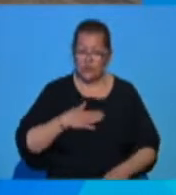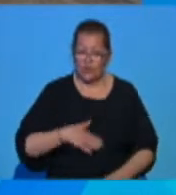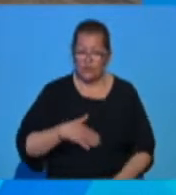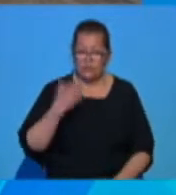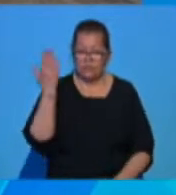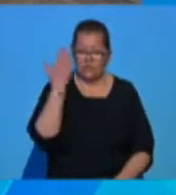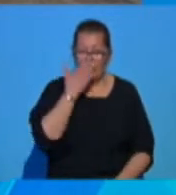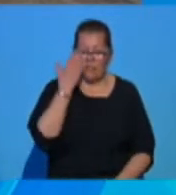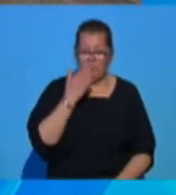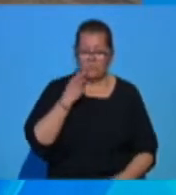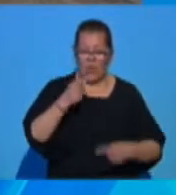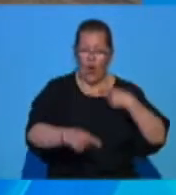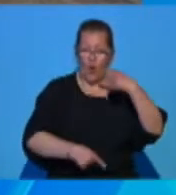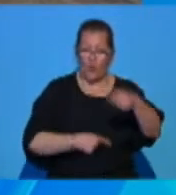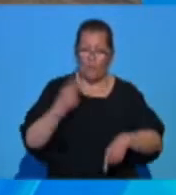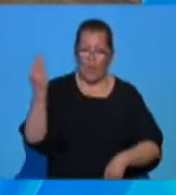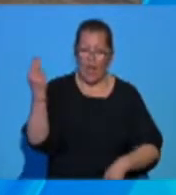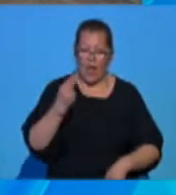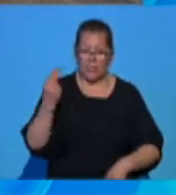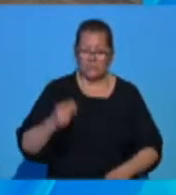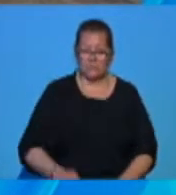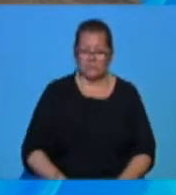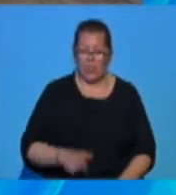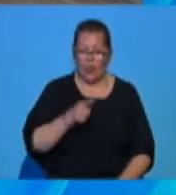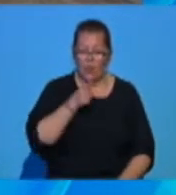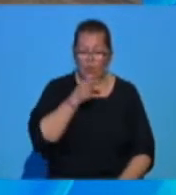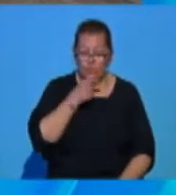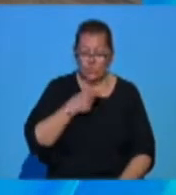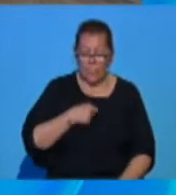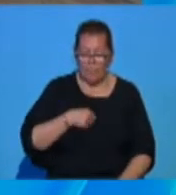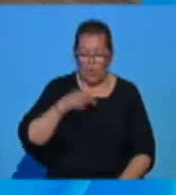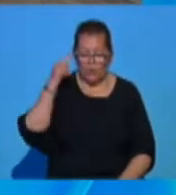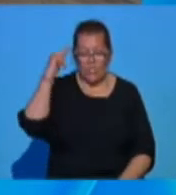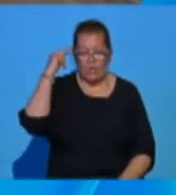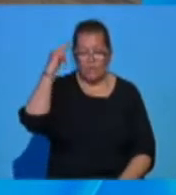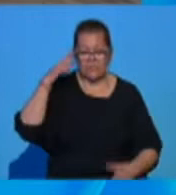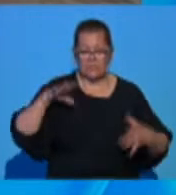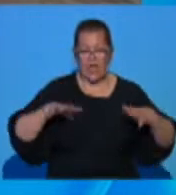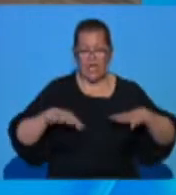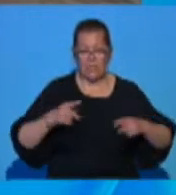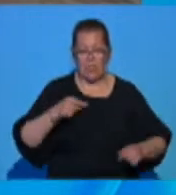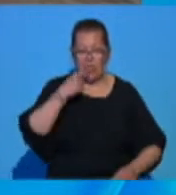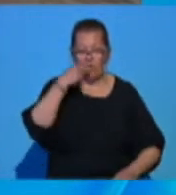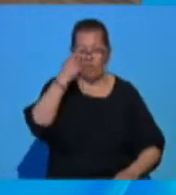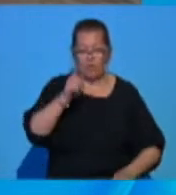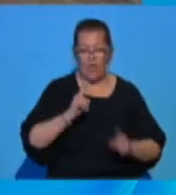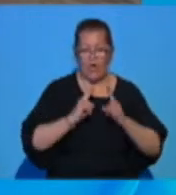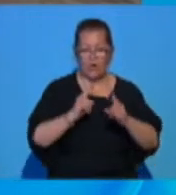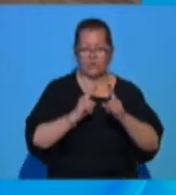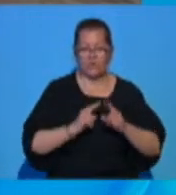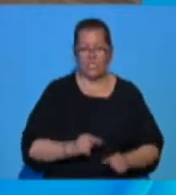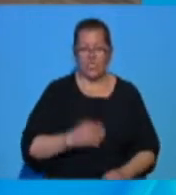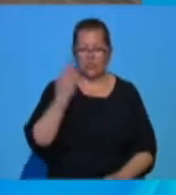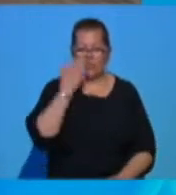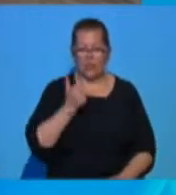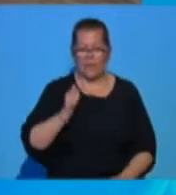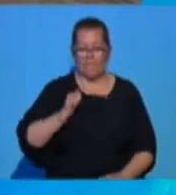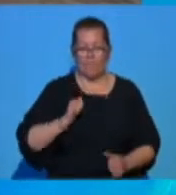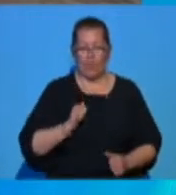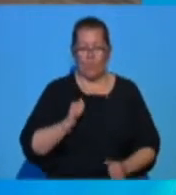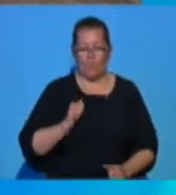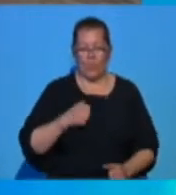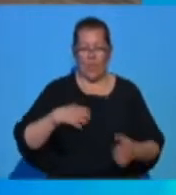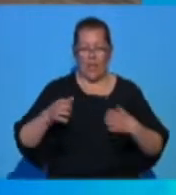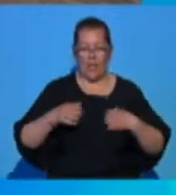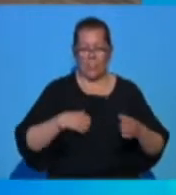ales dornici să exploreze o lume creativă unde își pot lăsa imaginația să zboare. Vorbim despre cursanții Școlii Populare de Arte